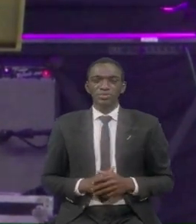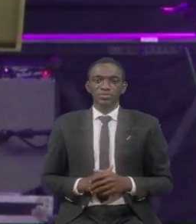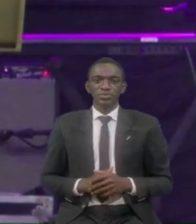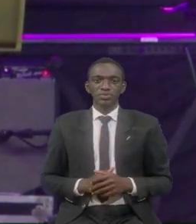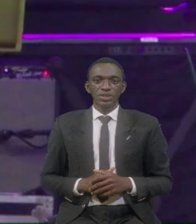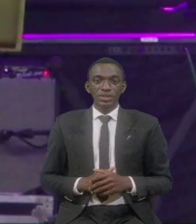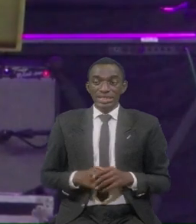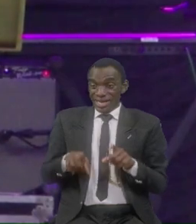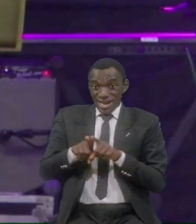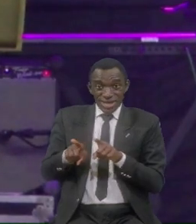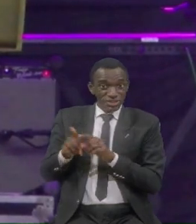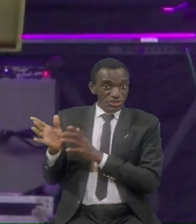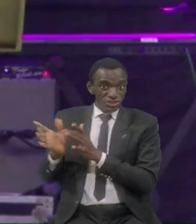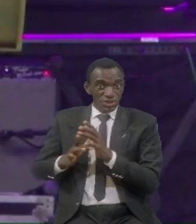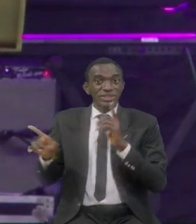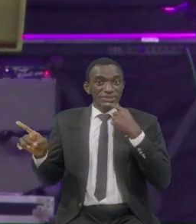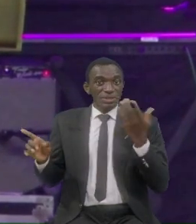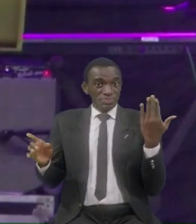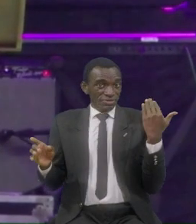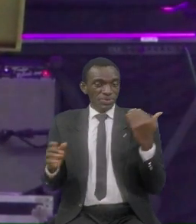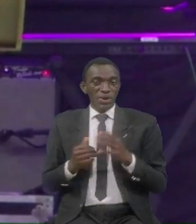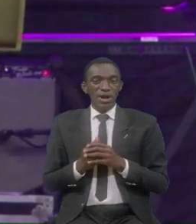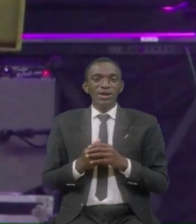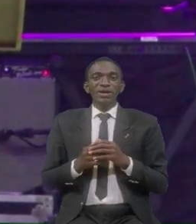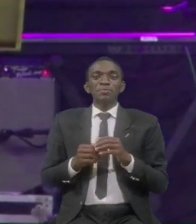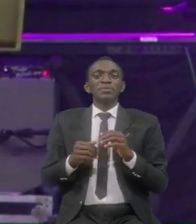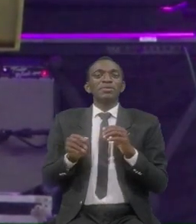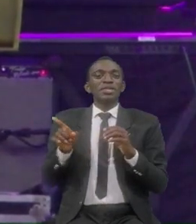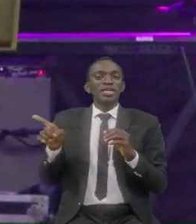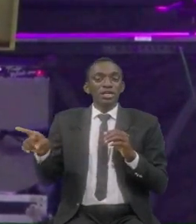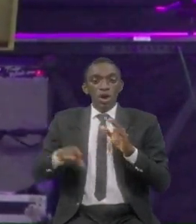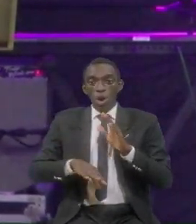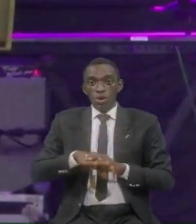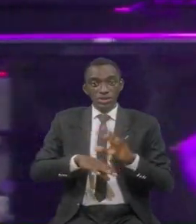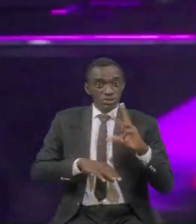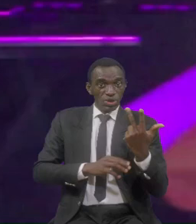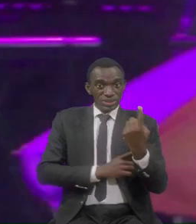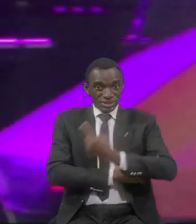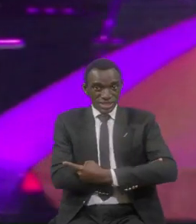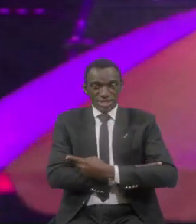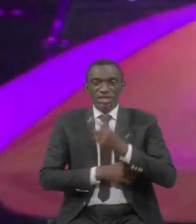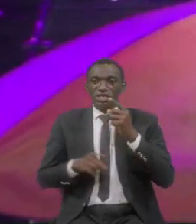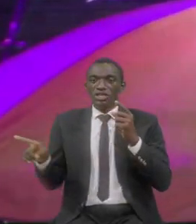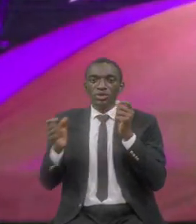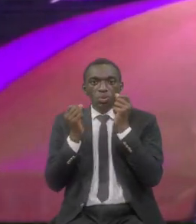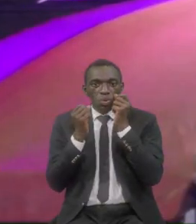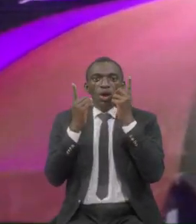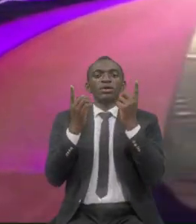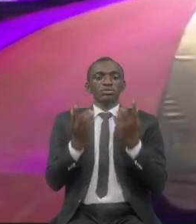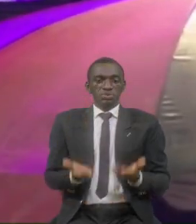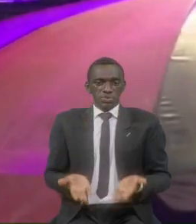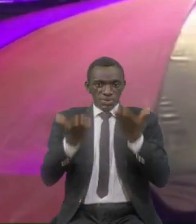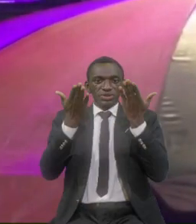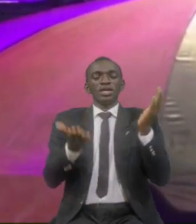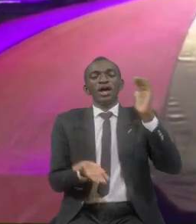said, so sama sa iyang gingon. On the third day, he rose again. Sa ikatulo ka adlaw nabanaw siya. Death did